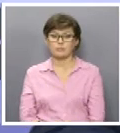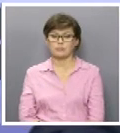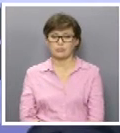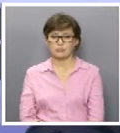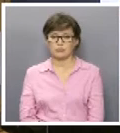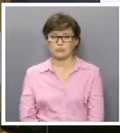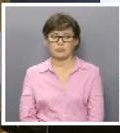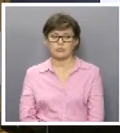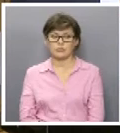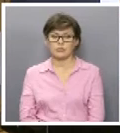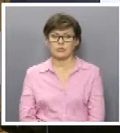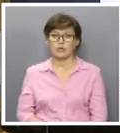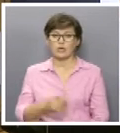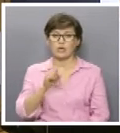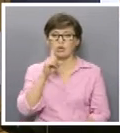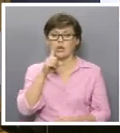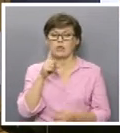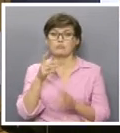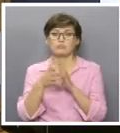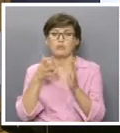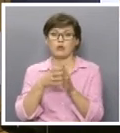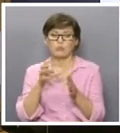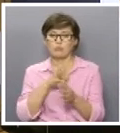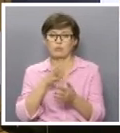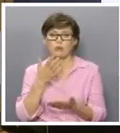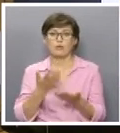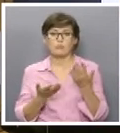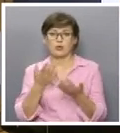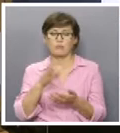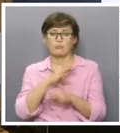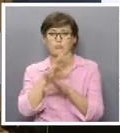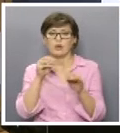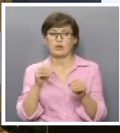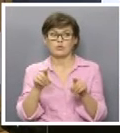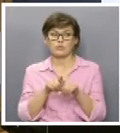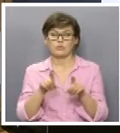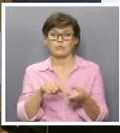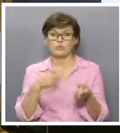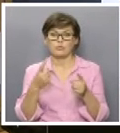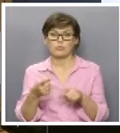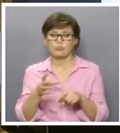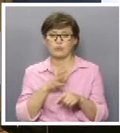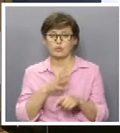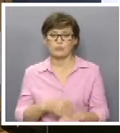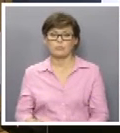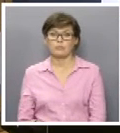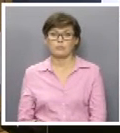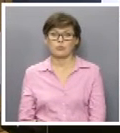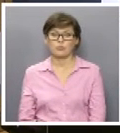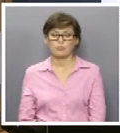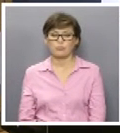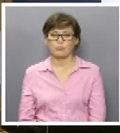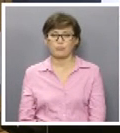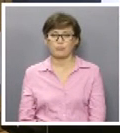тапшылығына ұрынбаймыз ба деген сауал туындайды. Газ тапшылығы орын алып, барлығы жаппай көшетін болса, енді бұл қарастырылған ба? Бұл